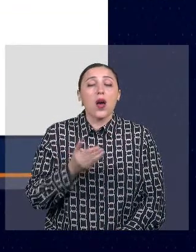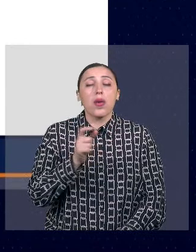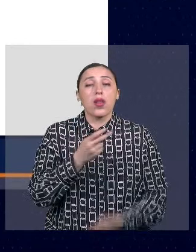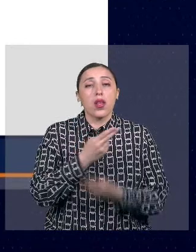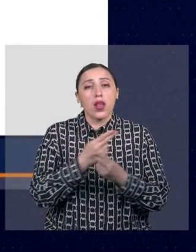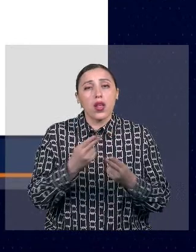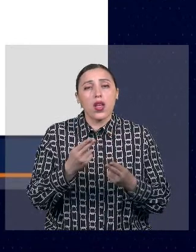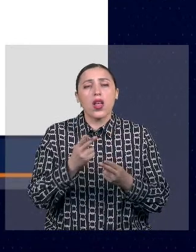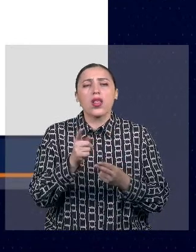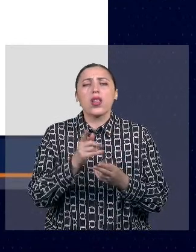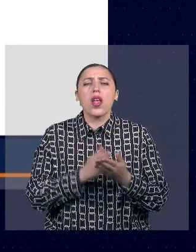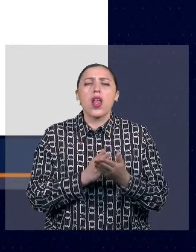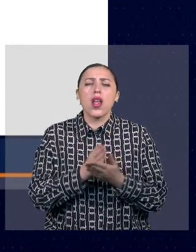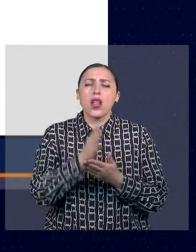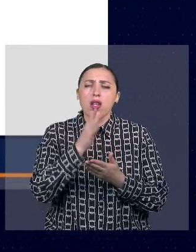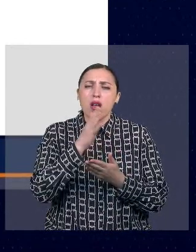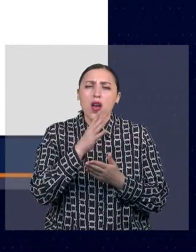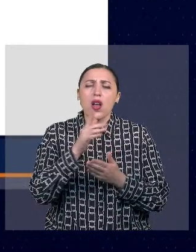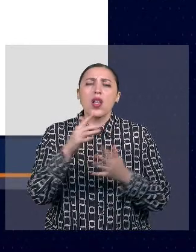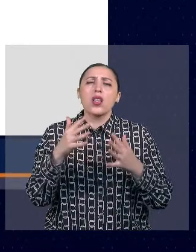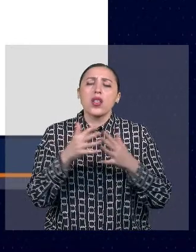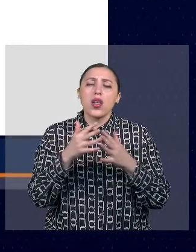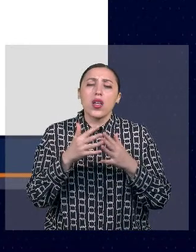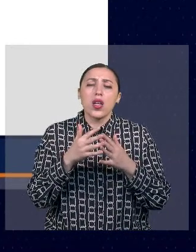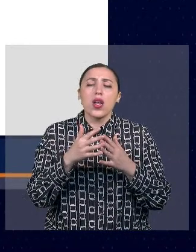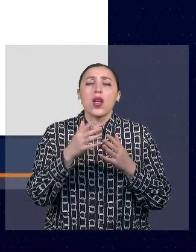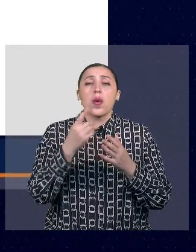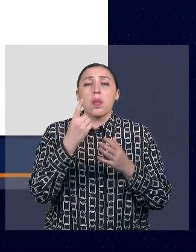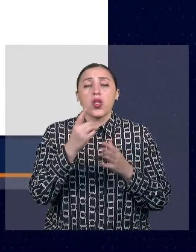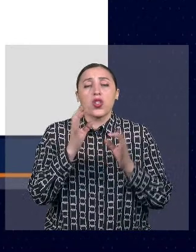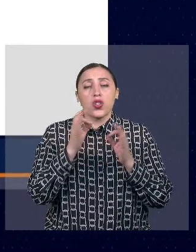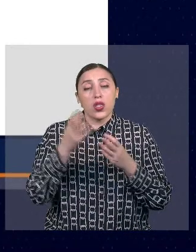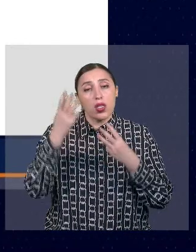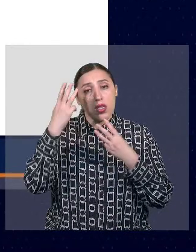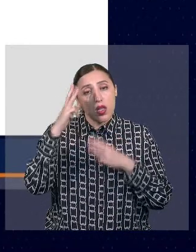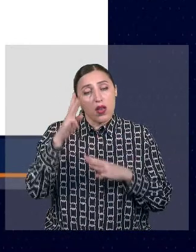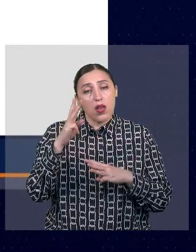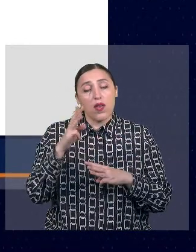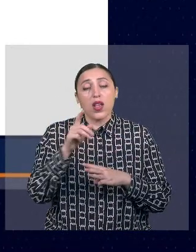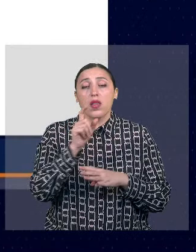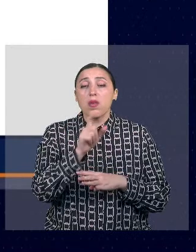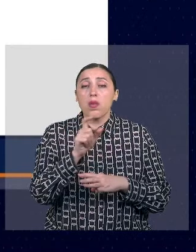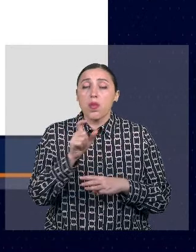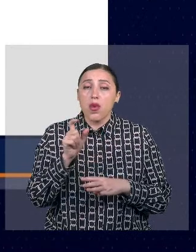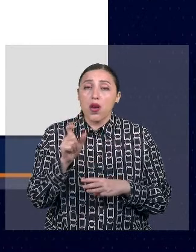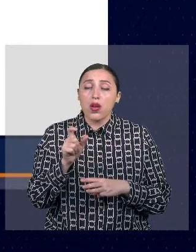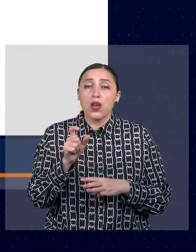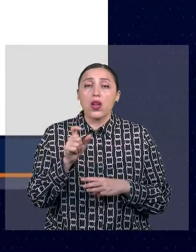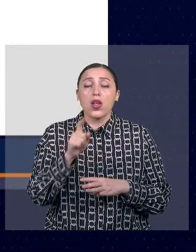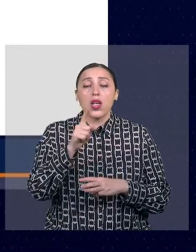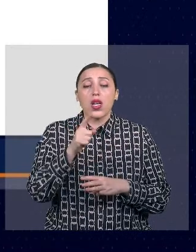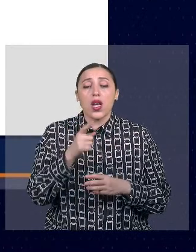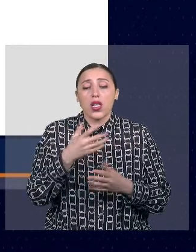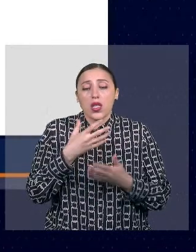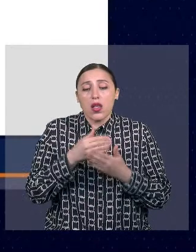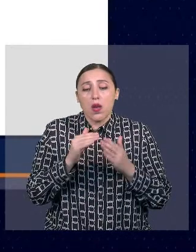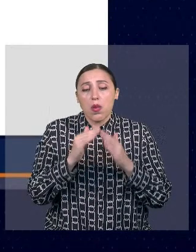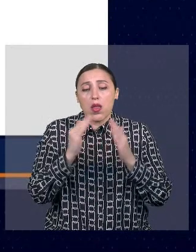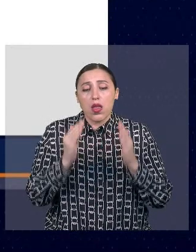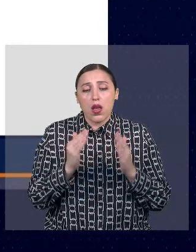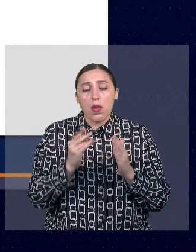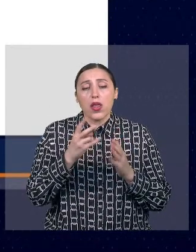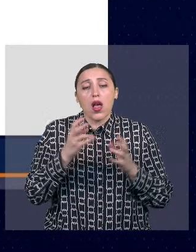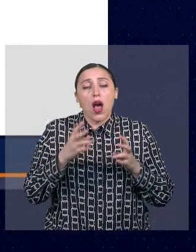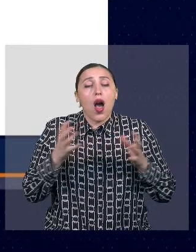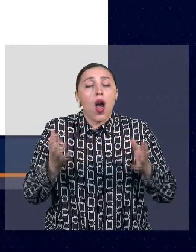տևող հակամարտությանը տևական կարգավորում գտնելու միակ ճանապարհը այն է, որ ի վերջո այս մարդիկ իրենց ապահով զգան իրենց տներում և